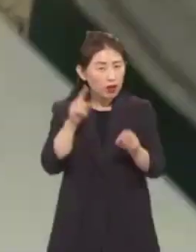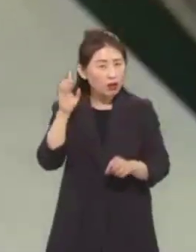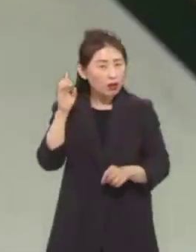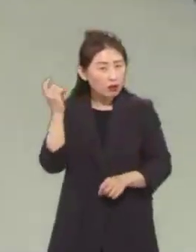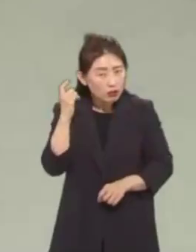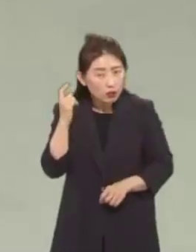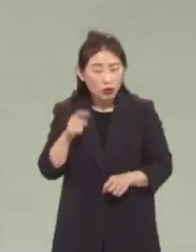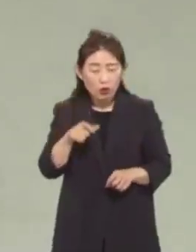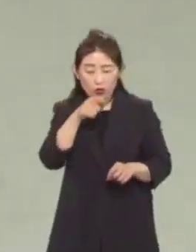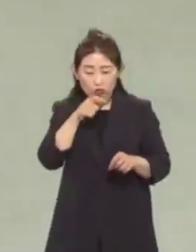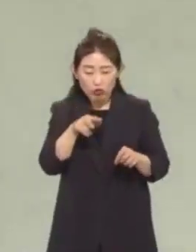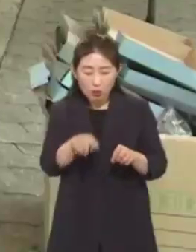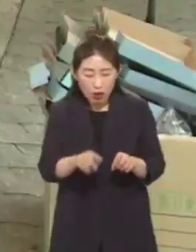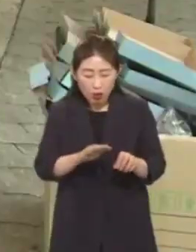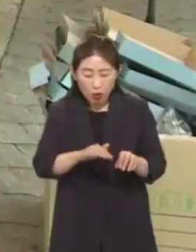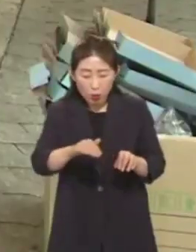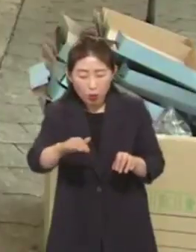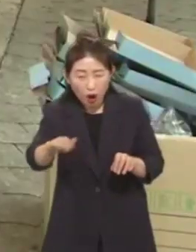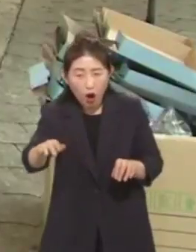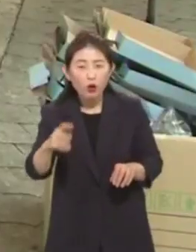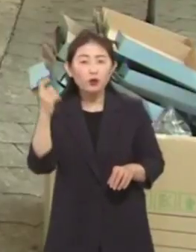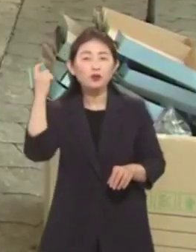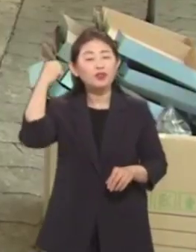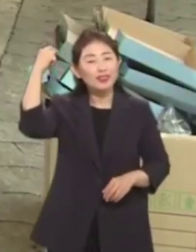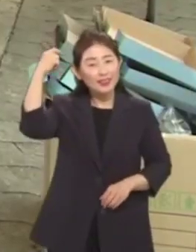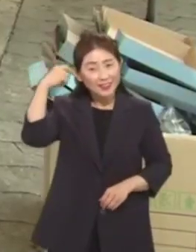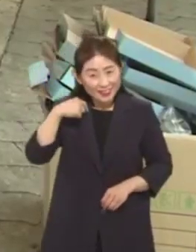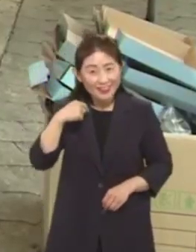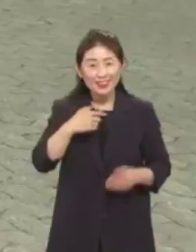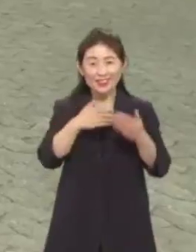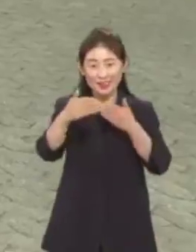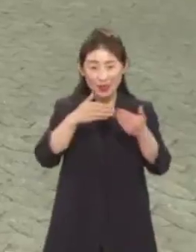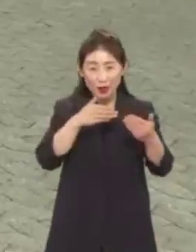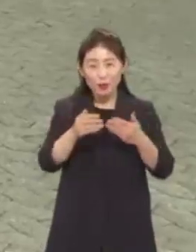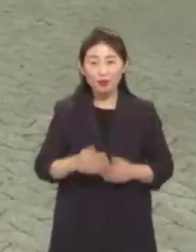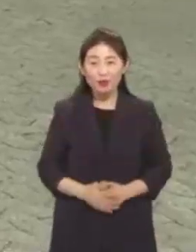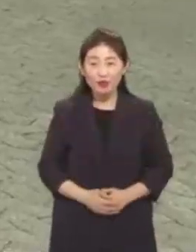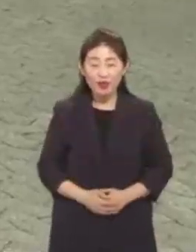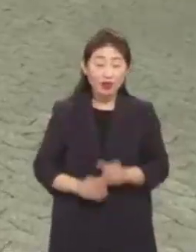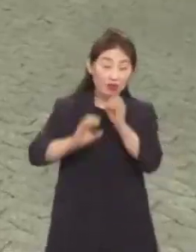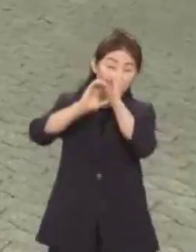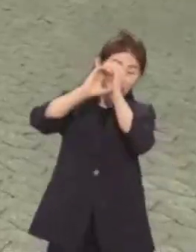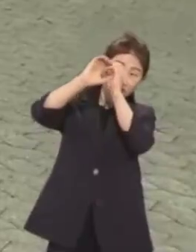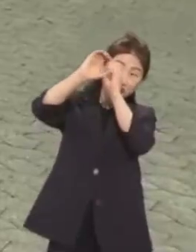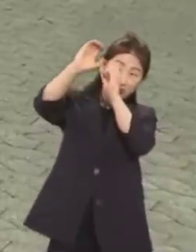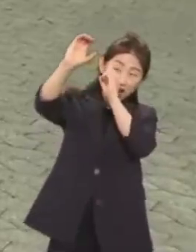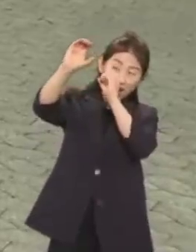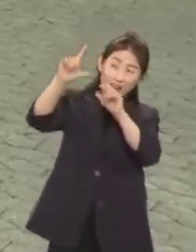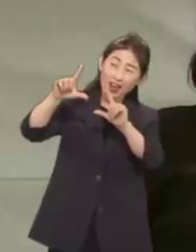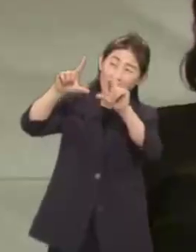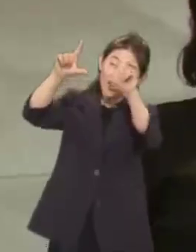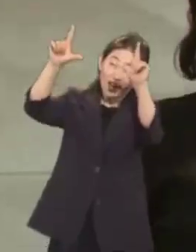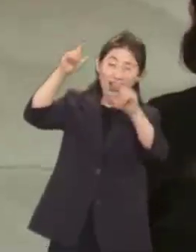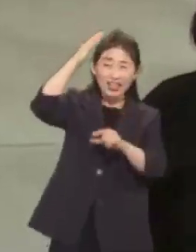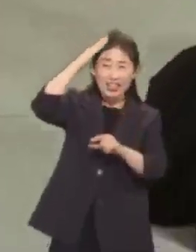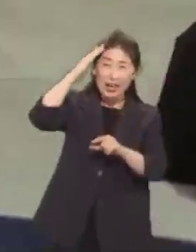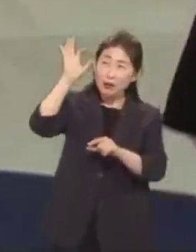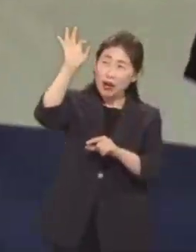통해 눈으로 보면서 소리를 온몸으로 느끼는 과학교실입니다. 굴절 망원경으로 태양과 흑점을